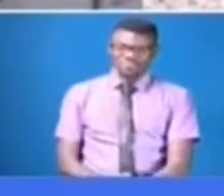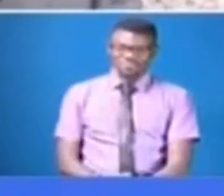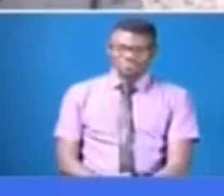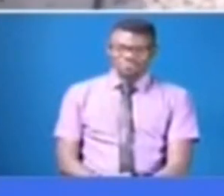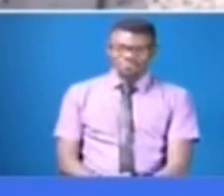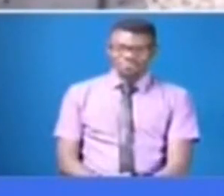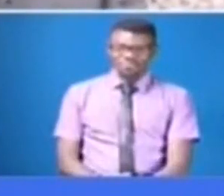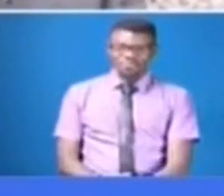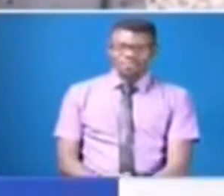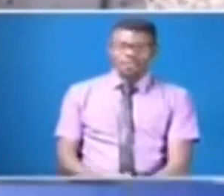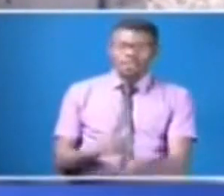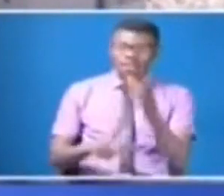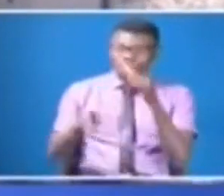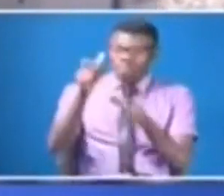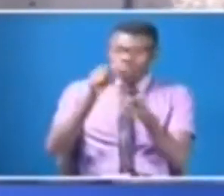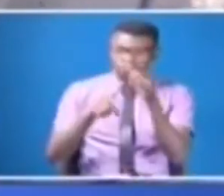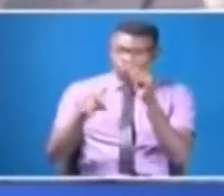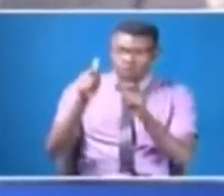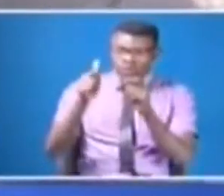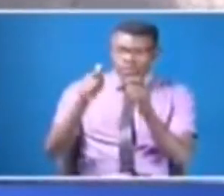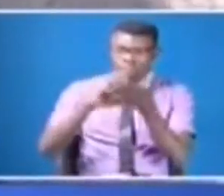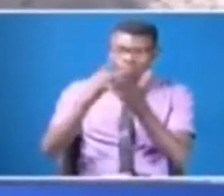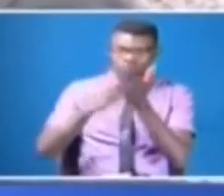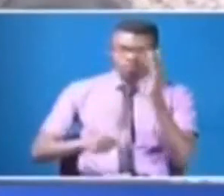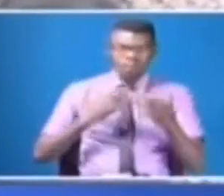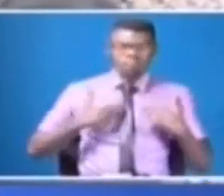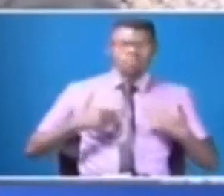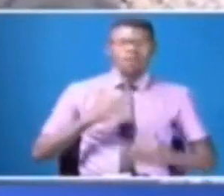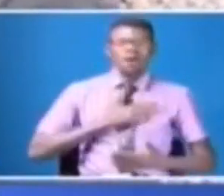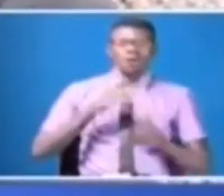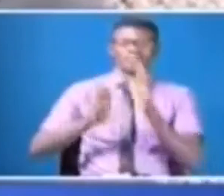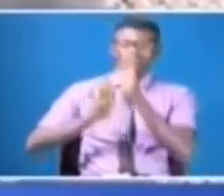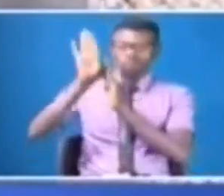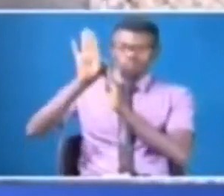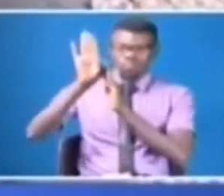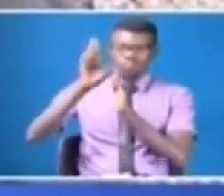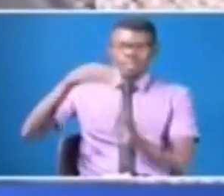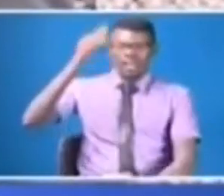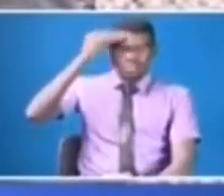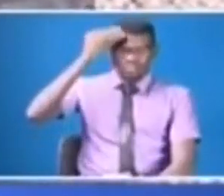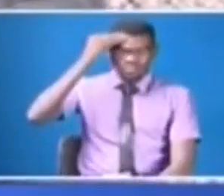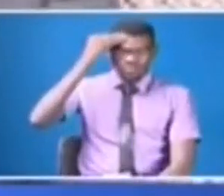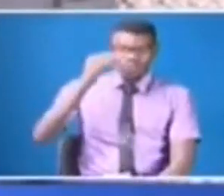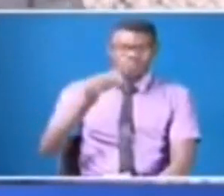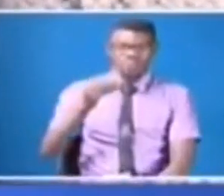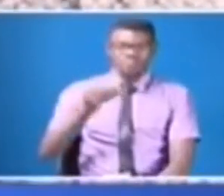Na hiyo maziwa ni ile maendeleo ya watu wetu. Ni elimu ya watu wetu.